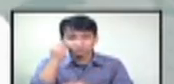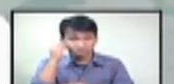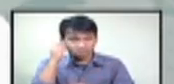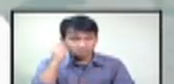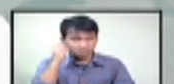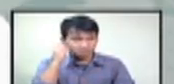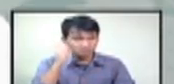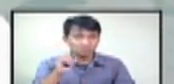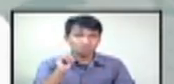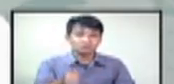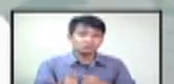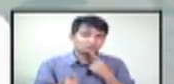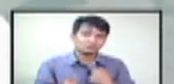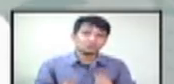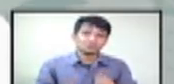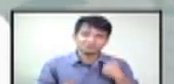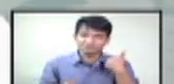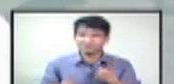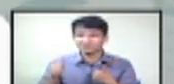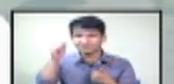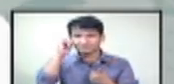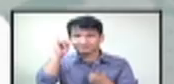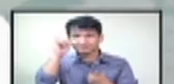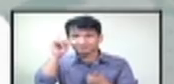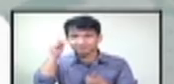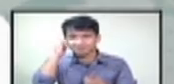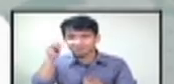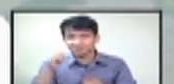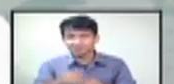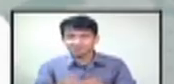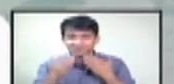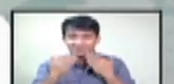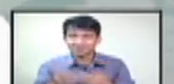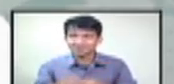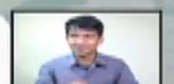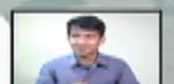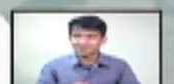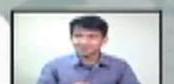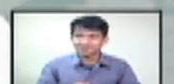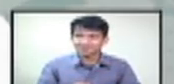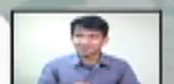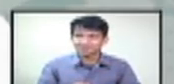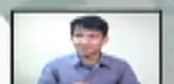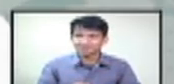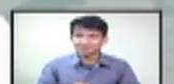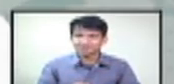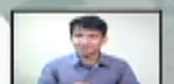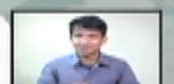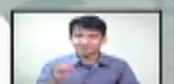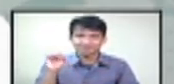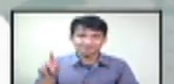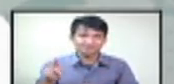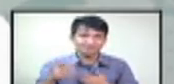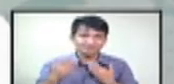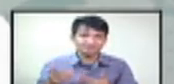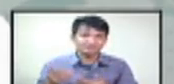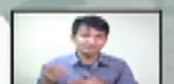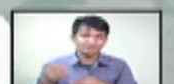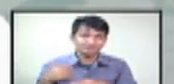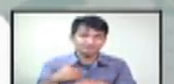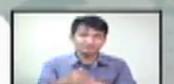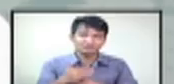Kaya sabi, galing talaga ni Arnel Ignacio. Salamat naman. Salamat. Basta naman, masaya na ako ng ganun. Masaya na ako na